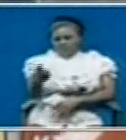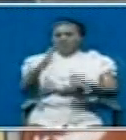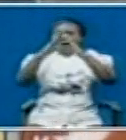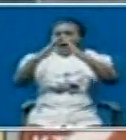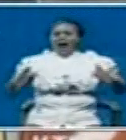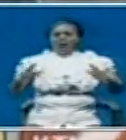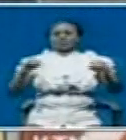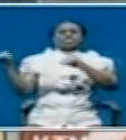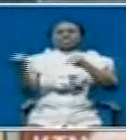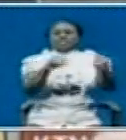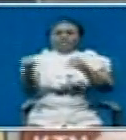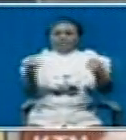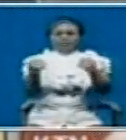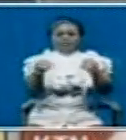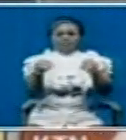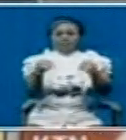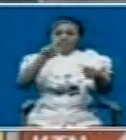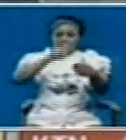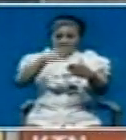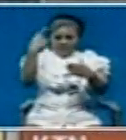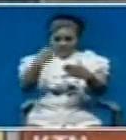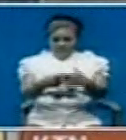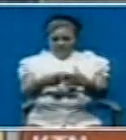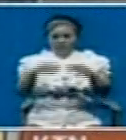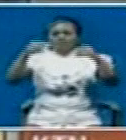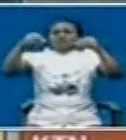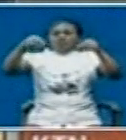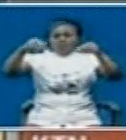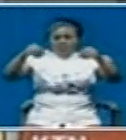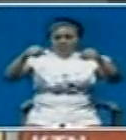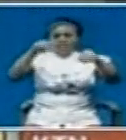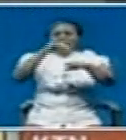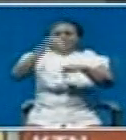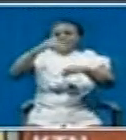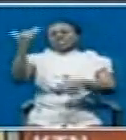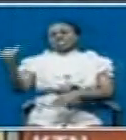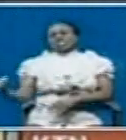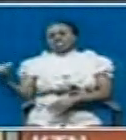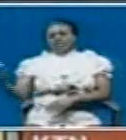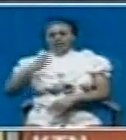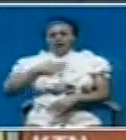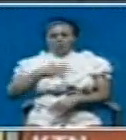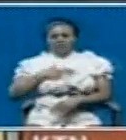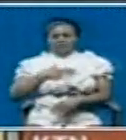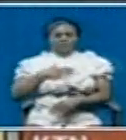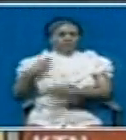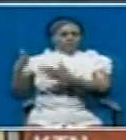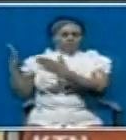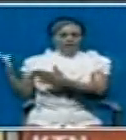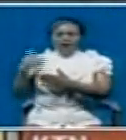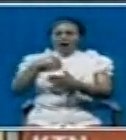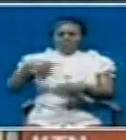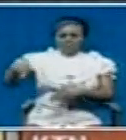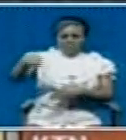nyumba zinatingizika. Alafu hii fumbi inadhuru watoto wetu. Timbo la Matupeni